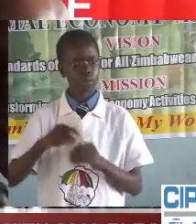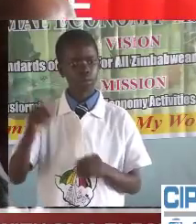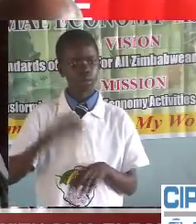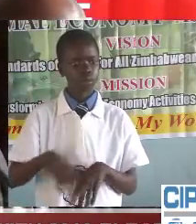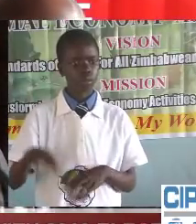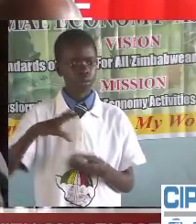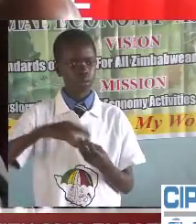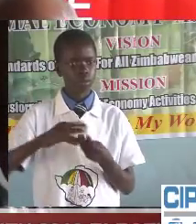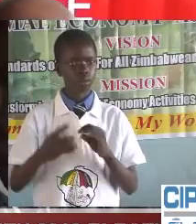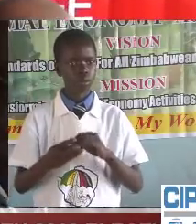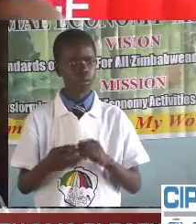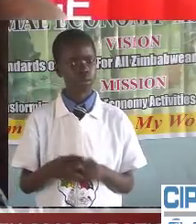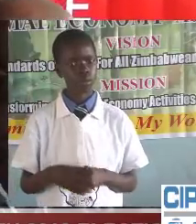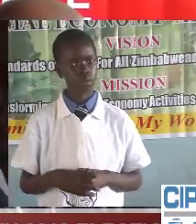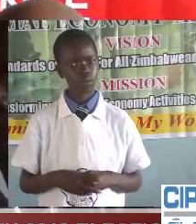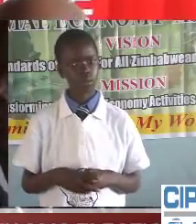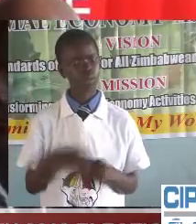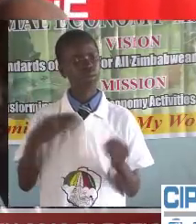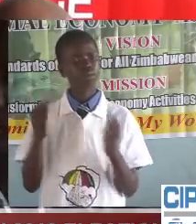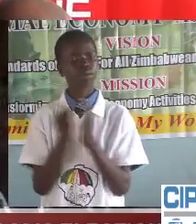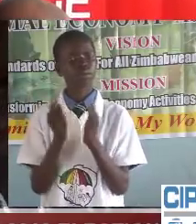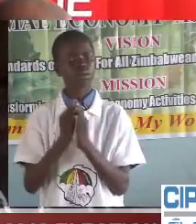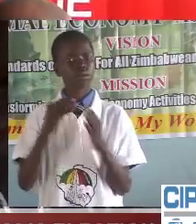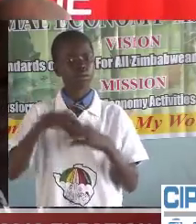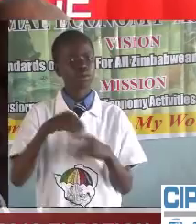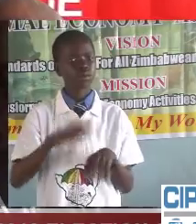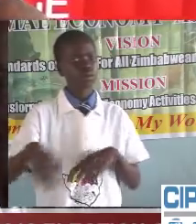Ndinongorimainda kuti tine macandidates edu